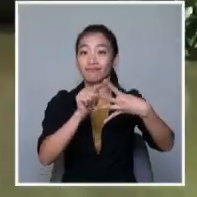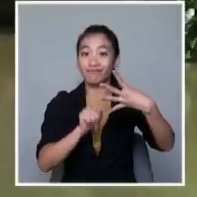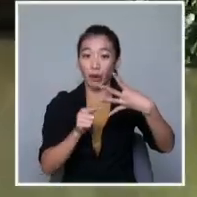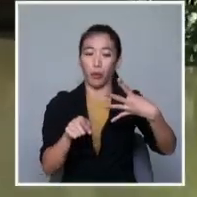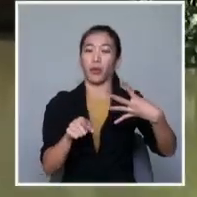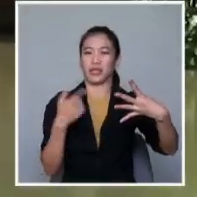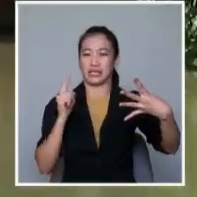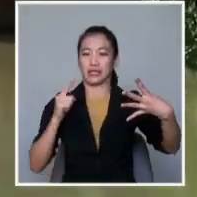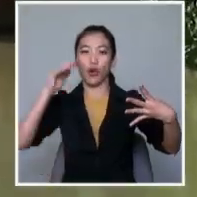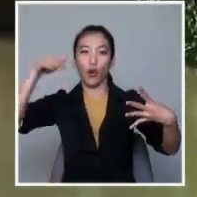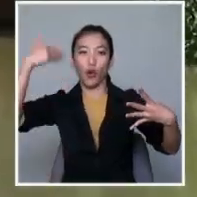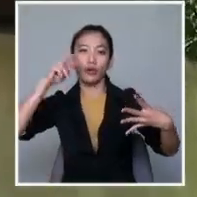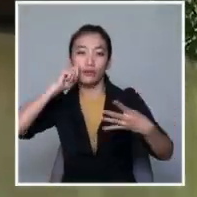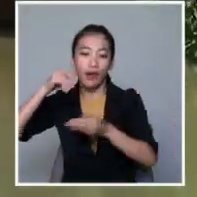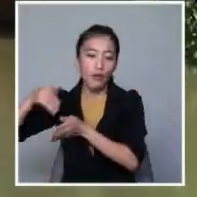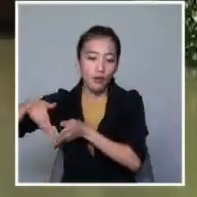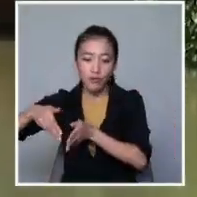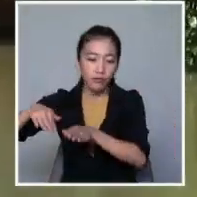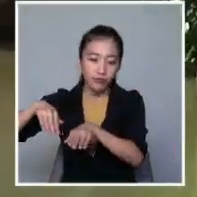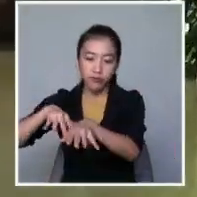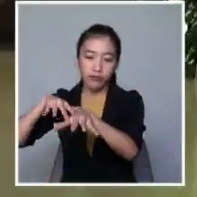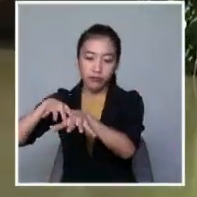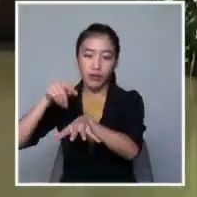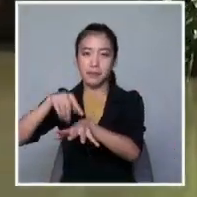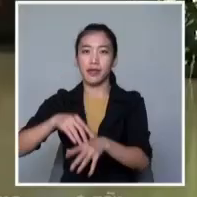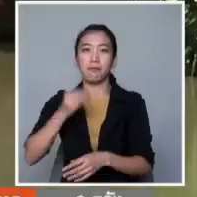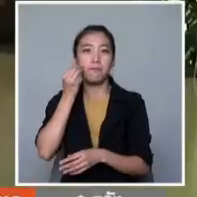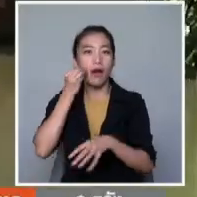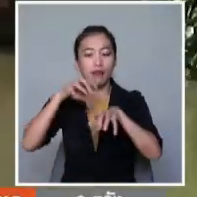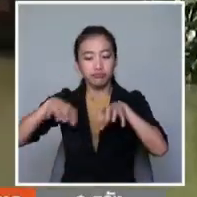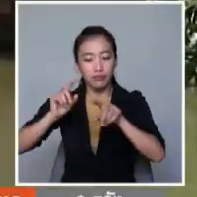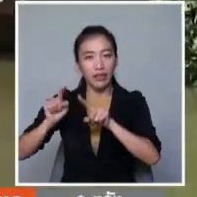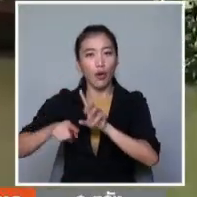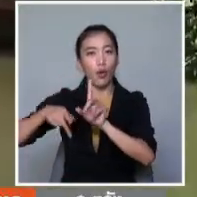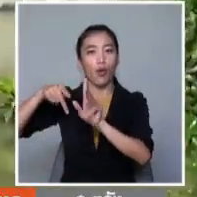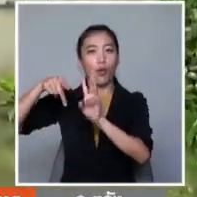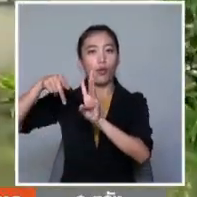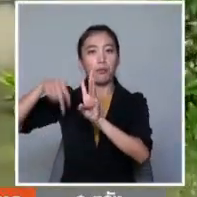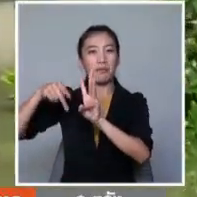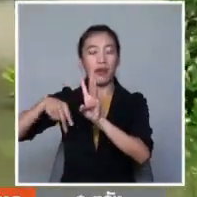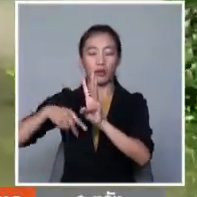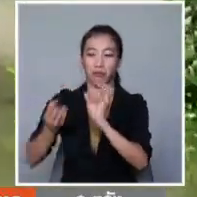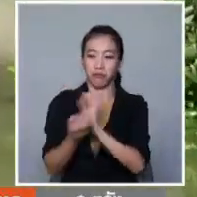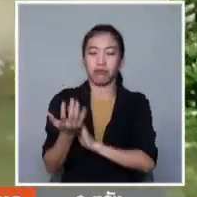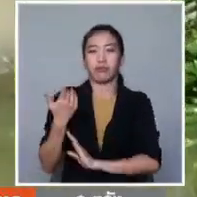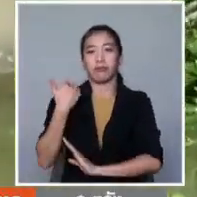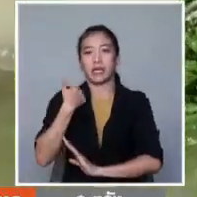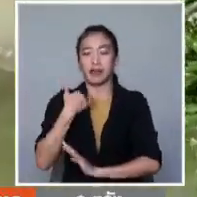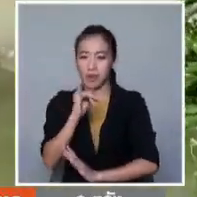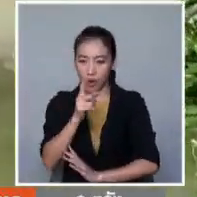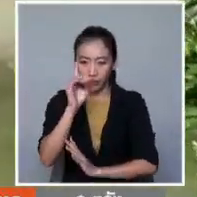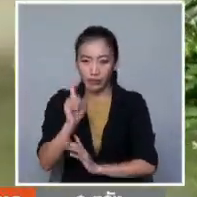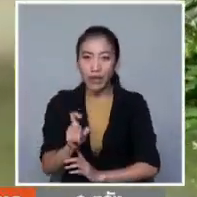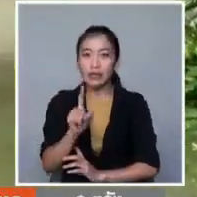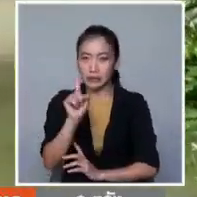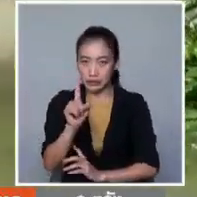ก่อนไหลลงสู่ทะเลเนี่ยราษฎรเดือดร้อนกว่า 6,000 ครัวเรือนค่ะมีผู้เสียชีวิตจากการจมน้ำ1คนแล้วก็มีพื้นที่การเก